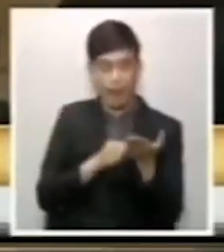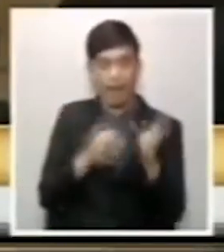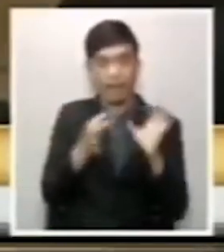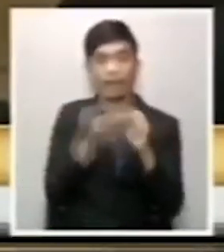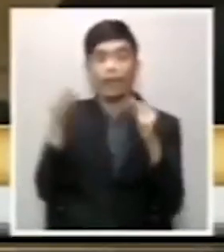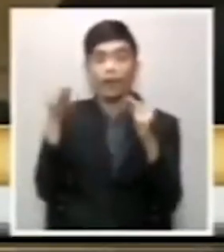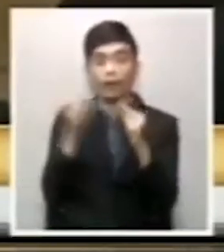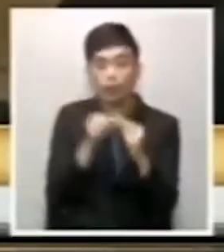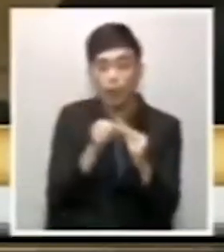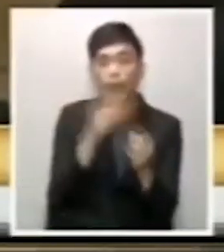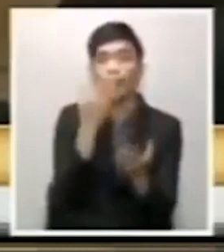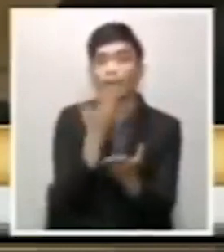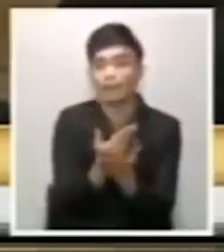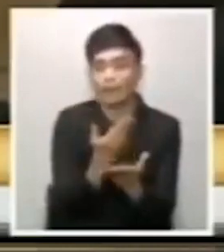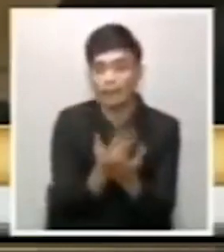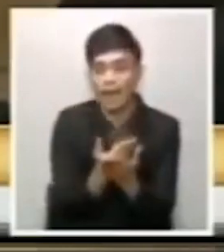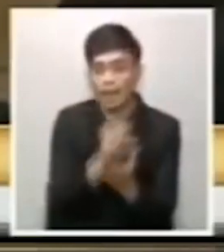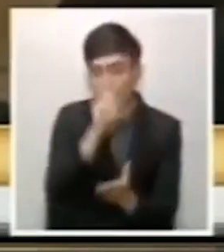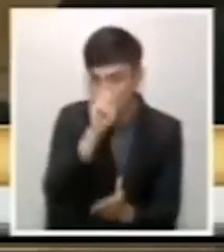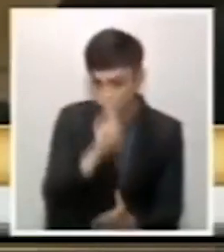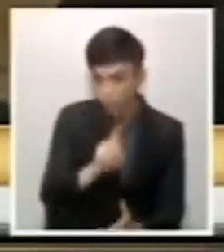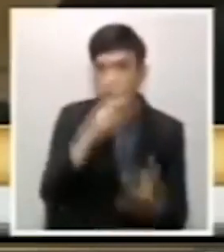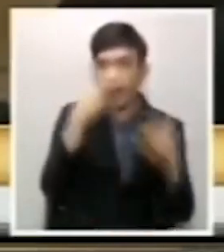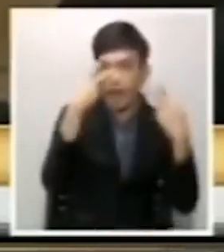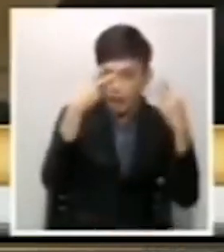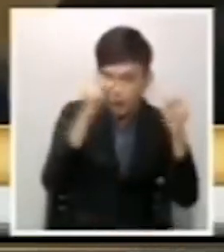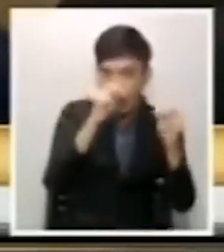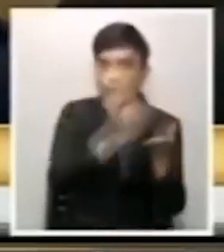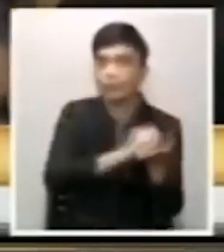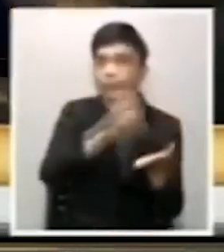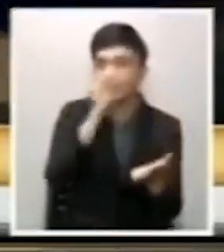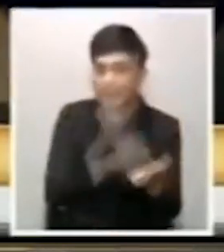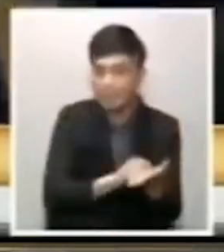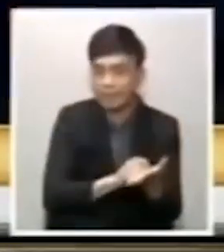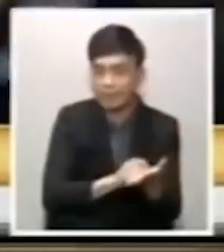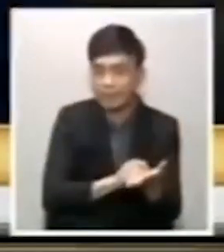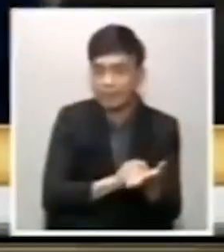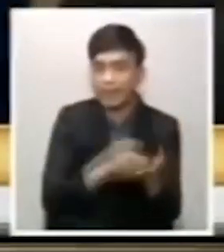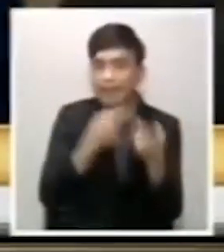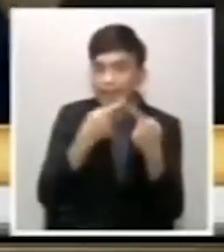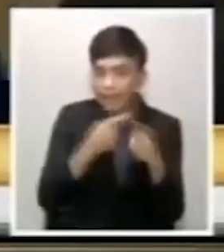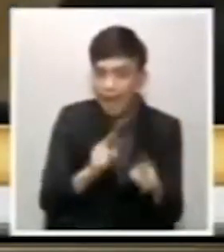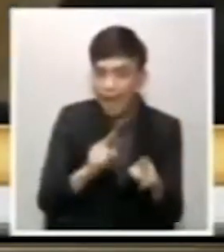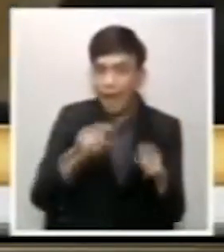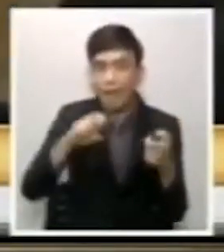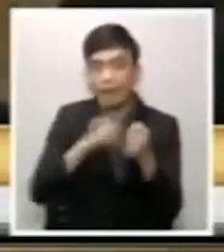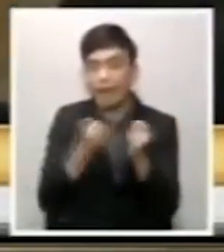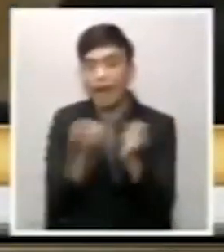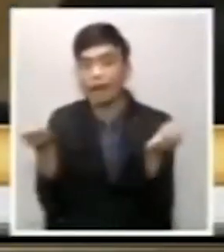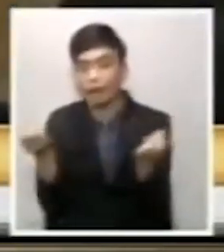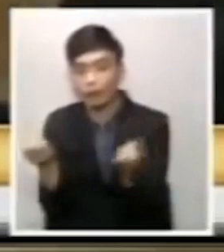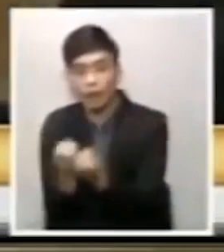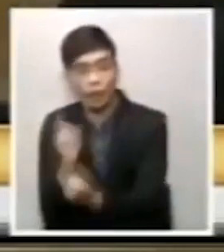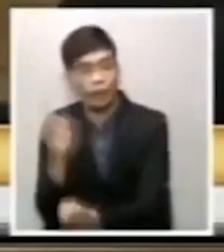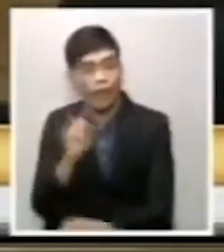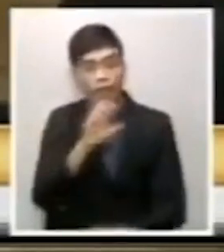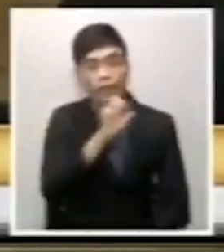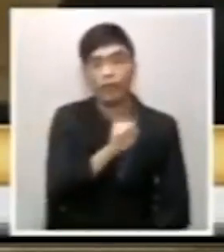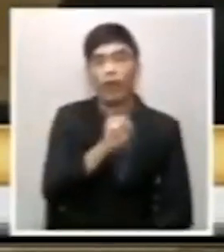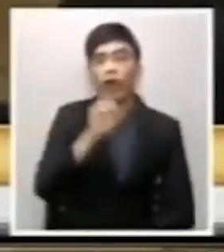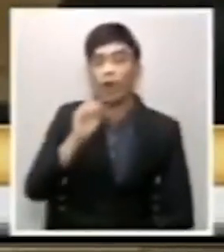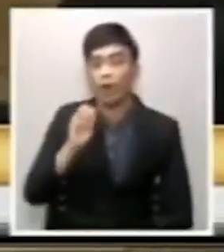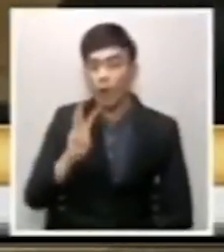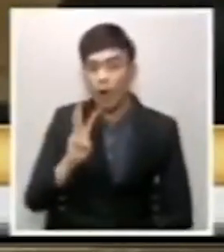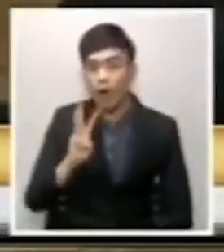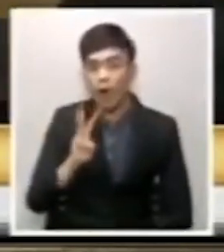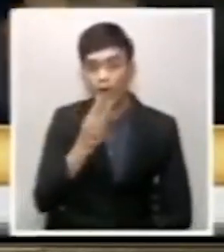งินแน่นอนต้องให้พลเอกประยุทธ์จันทร์โอชาเซ็นแต่สิ่งที่อาจจะตามมาคือสว.อาจจะเห็นว่ากฎหมายฉบับนี้เป็นกฎ